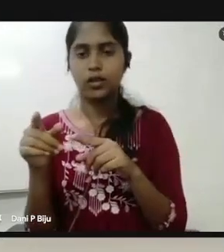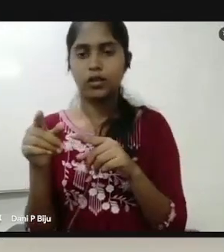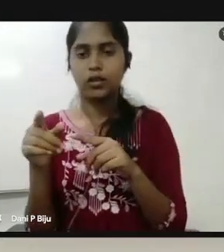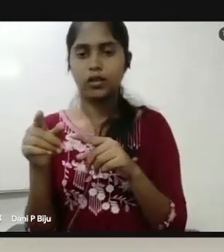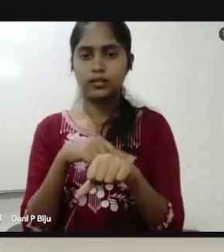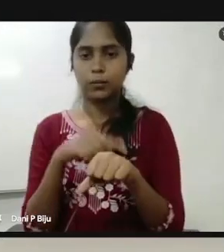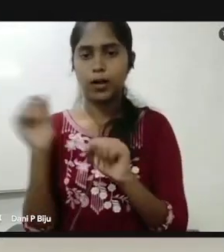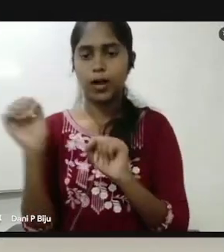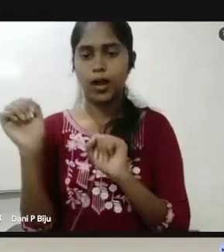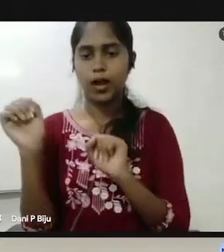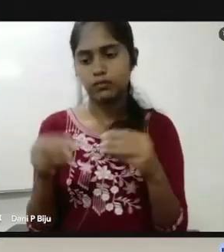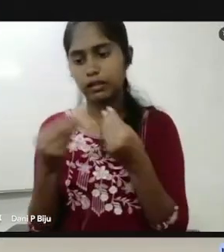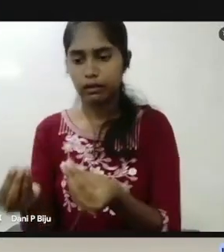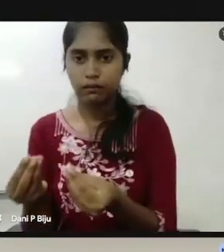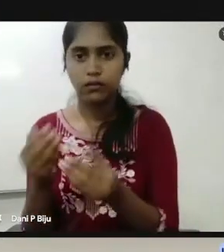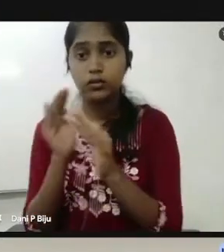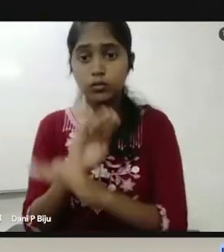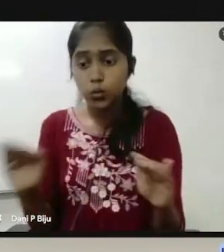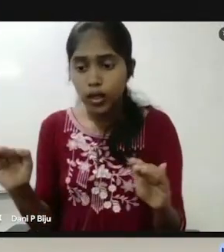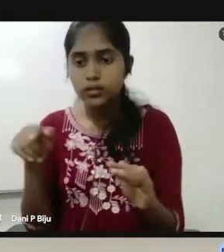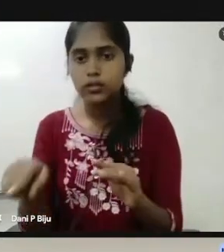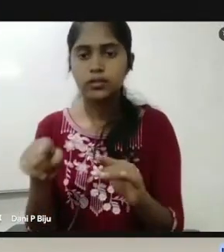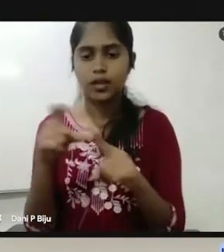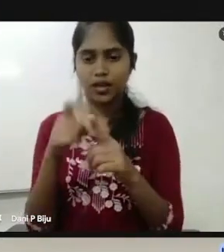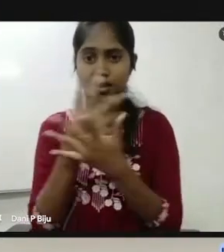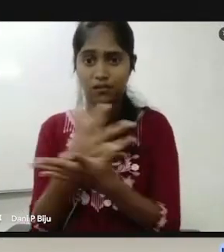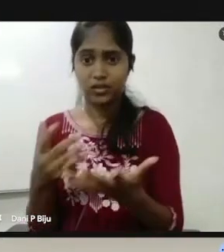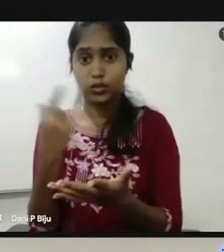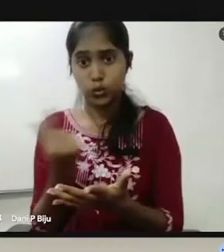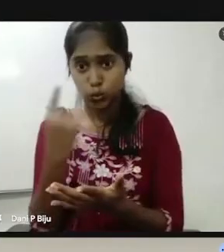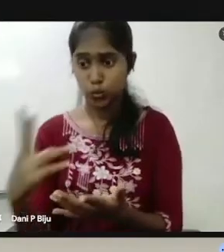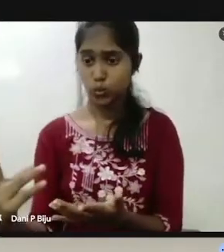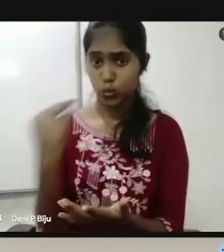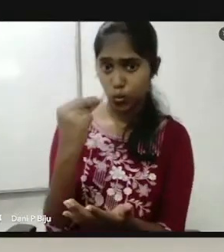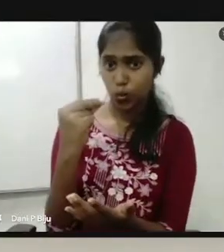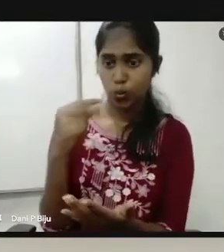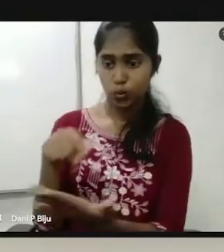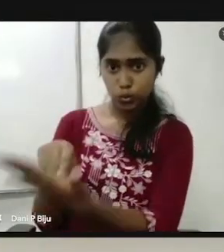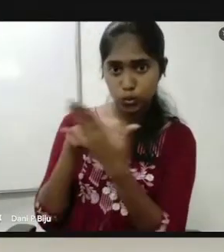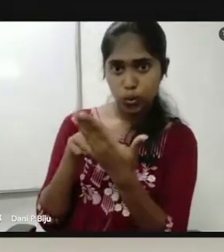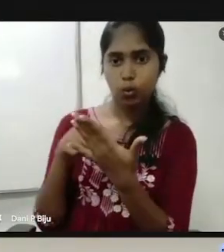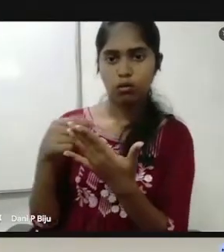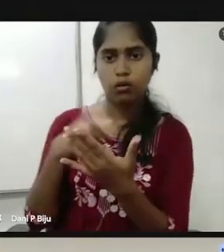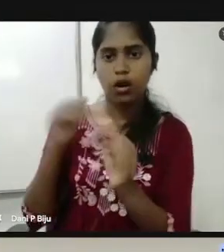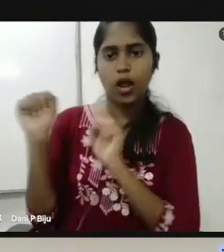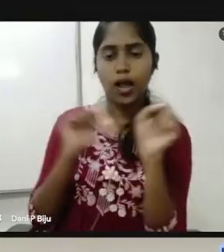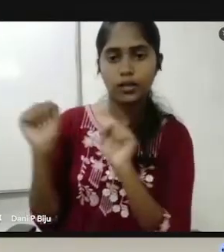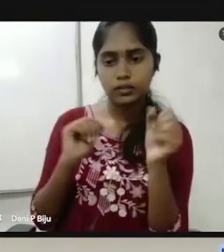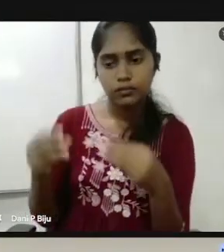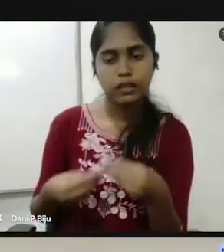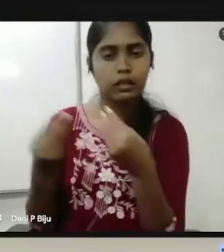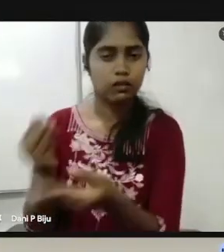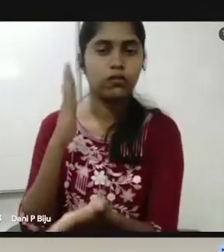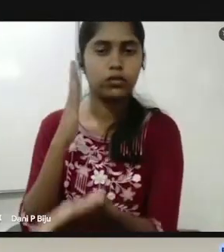ആക്ടിവിറ്റീസ് കൊടുക്കാൻ പറ്റുക? അപ്പോ എന്ന് പറഞ്ഞാൽ ആ കുഞ്ഞ് അത് അവിടെ യൂസ് ചെയ്യുന്നില്ലെന്നാണോ? അല്ല, യൂസ് ചെയ്യുമ്പോ അവർക്ക്